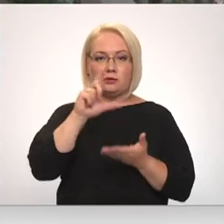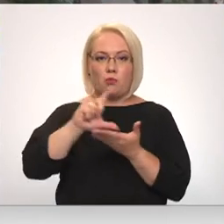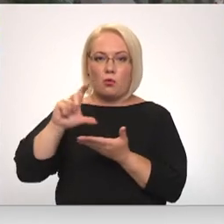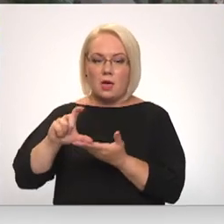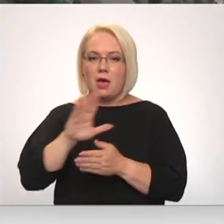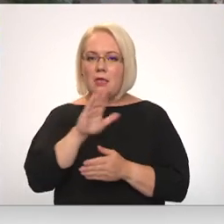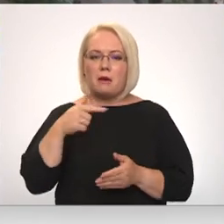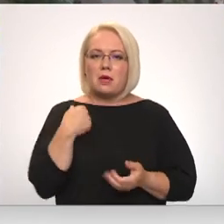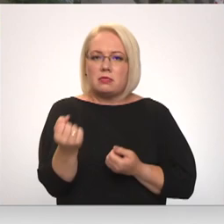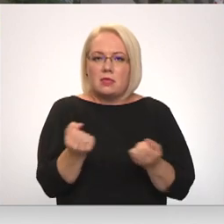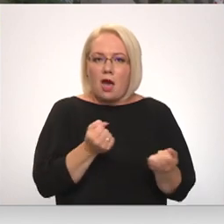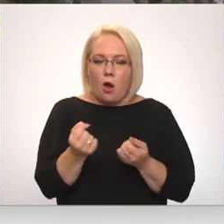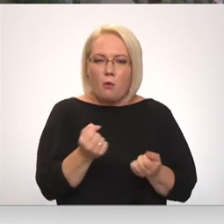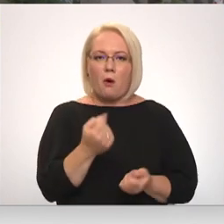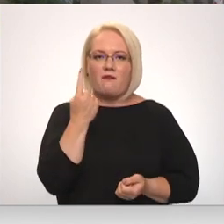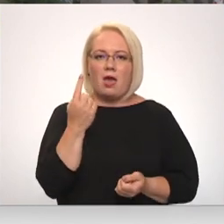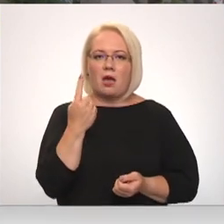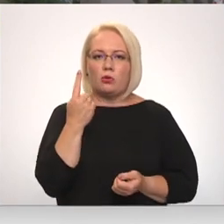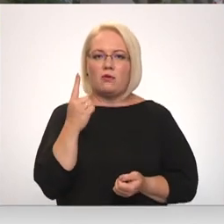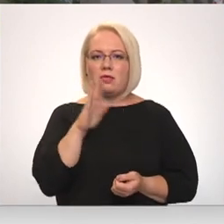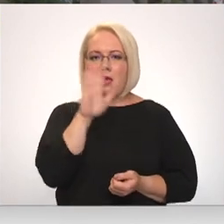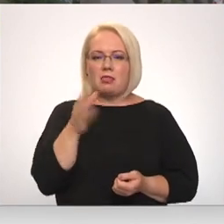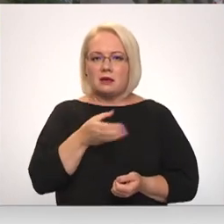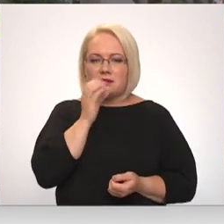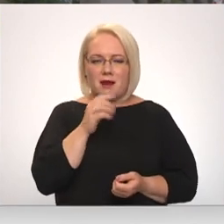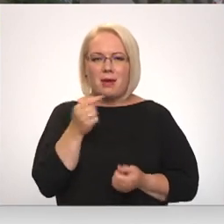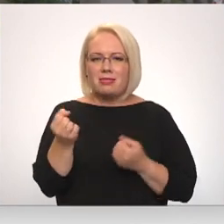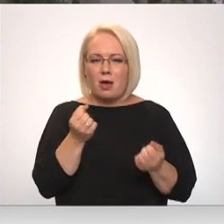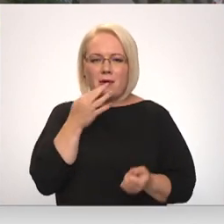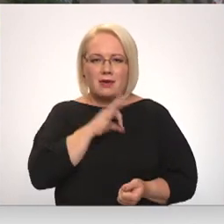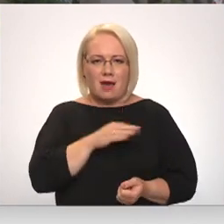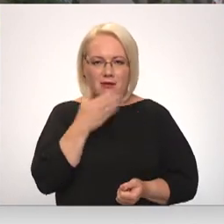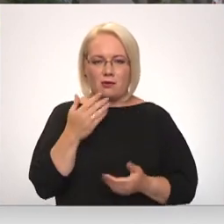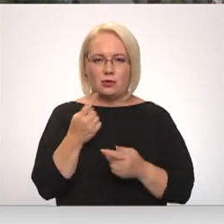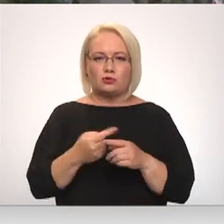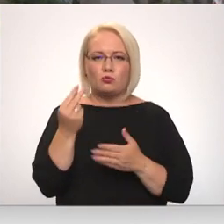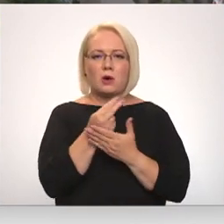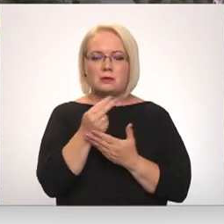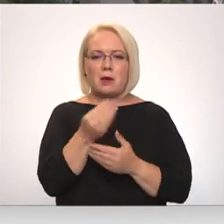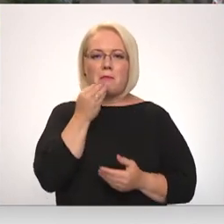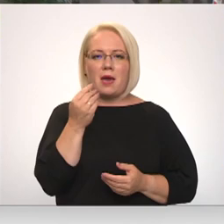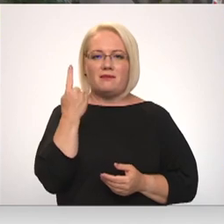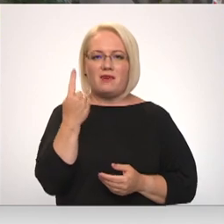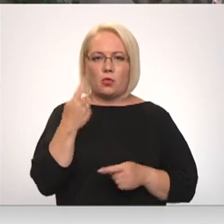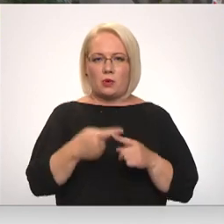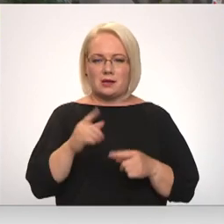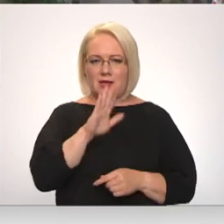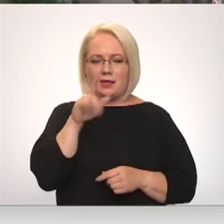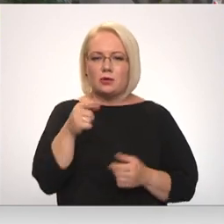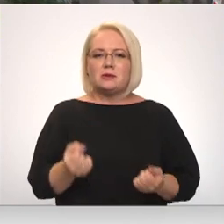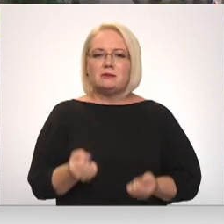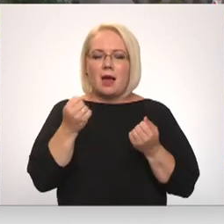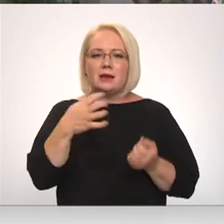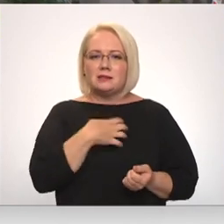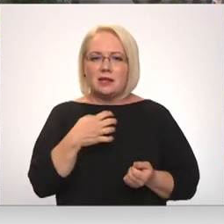mēs lietojam vienu, bet īstam jēgas nav, jo, nu, ja cilvēks, nu, mēs esam būtībā paēduši vienreiz dienā. Un, ja tu esi smagi slims, nu, tev vajag